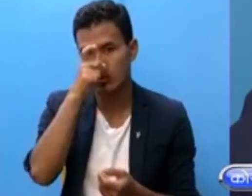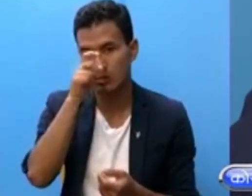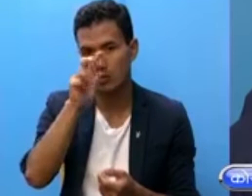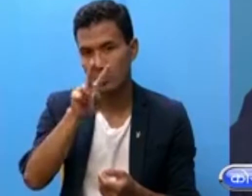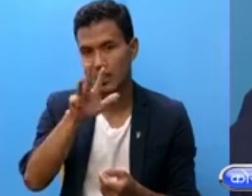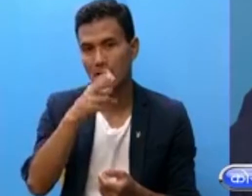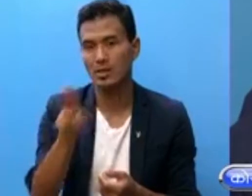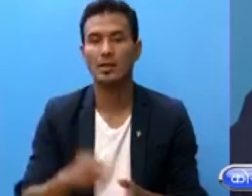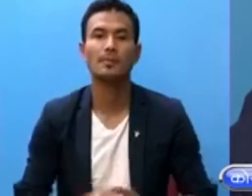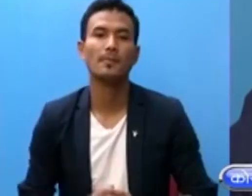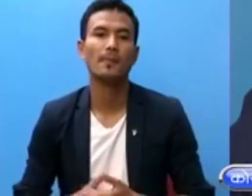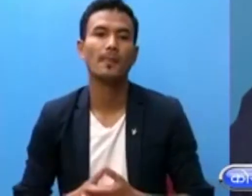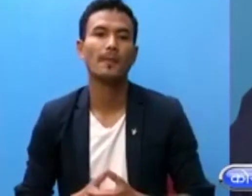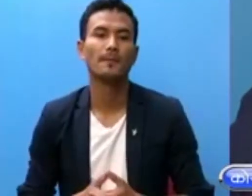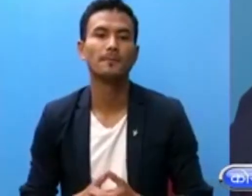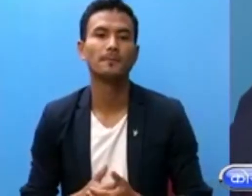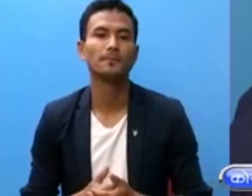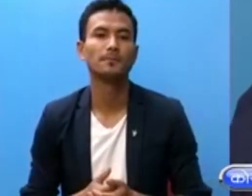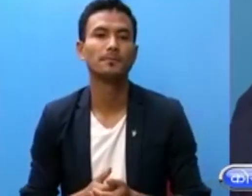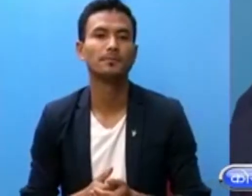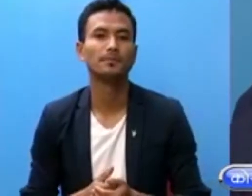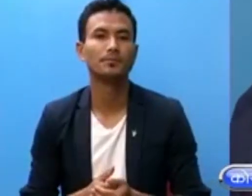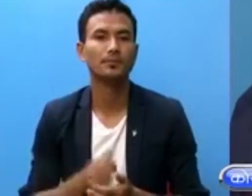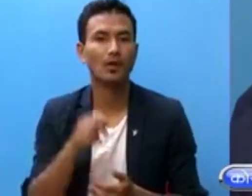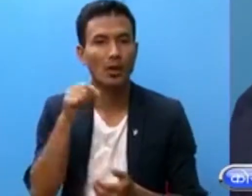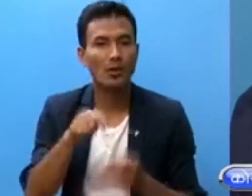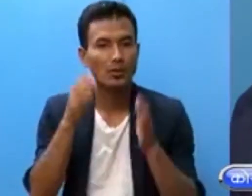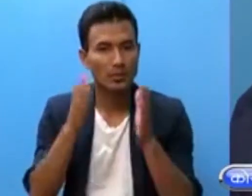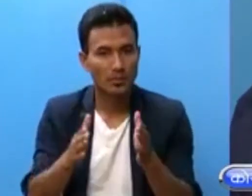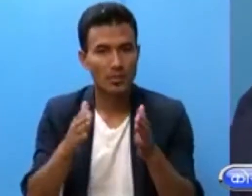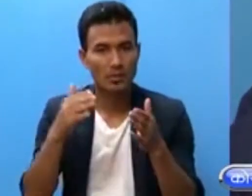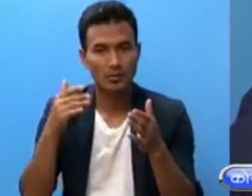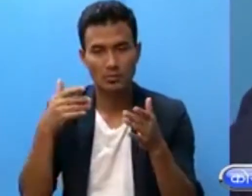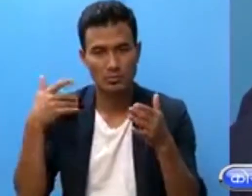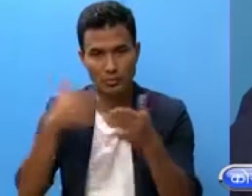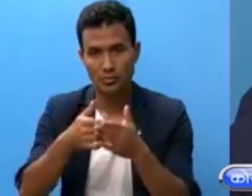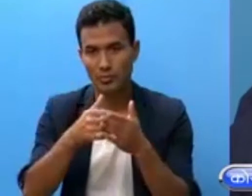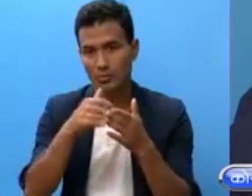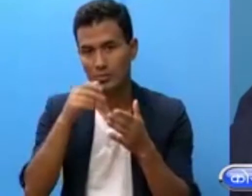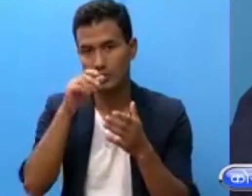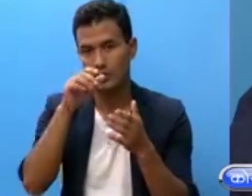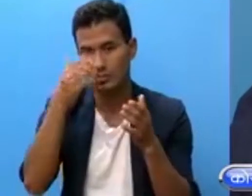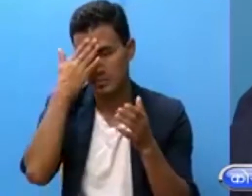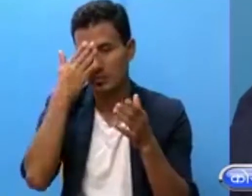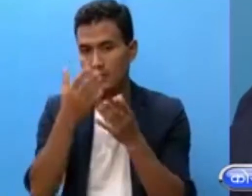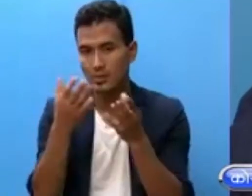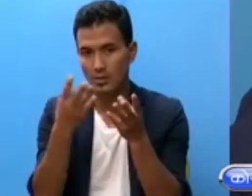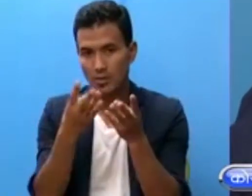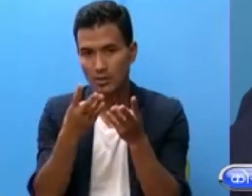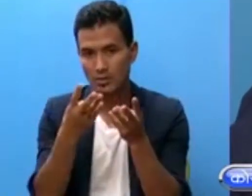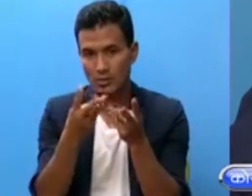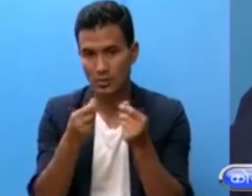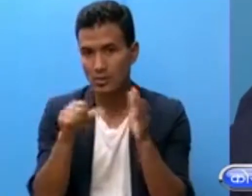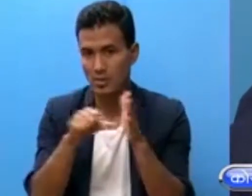2 43 वर्षीय महिलाको कोरोनाका कारण मृत्यु भएको हो। दुवैजनाको उपचारका क्रममा मृत्यु भएको